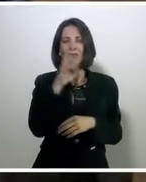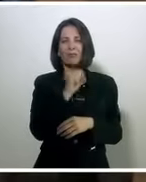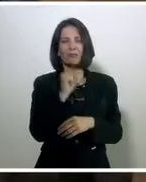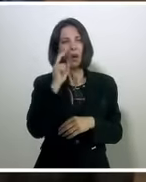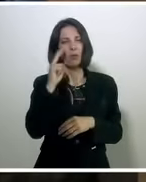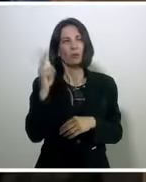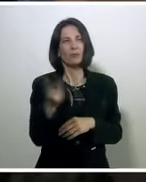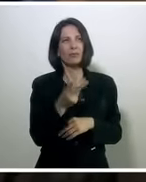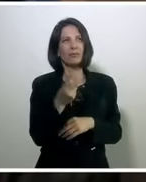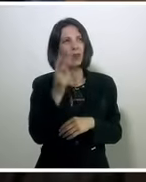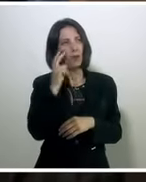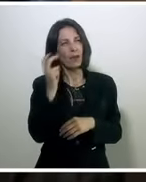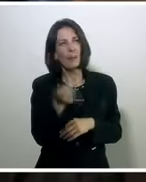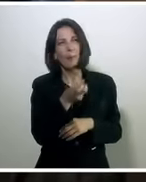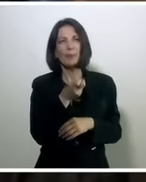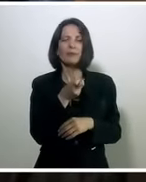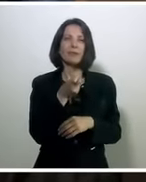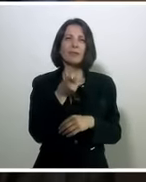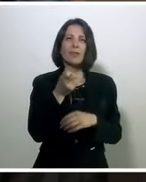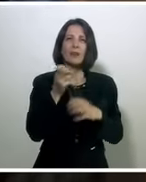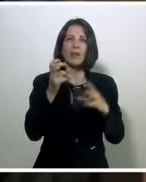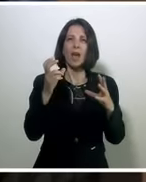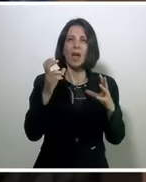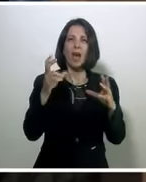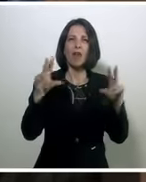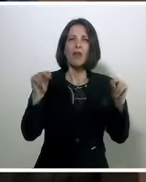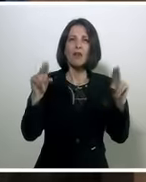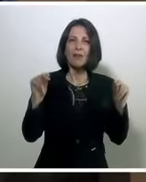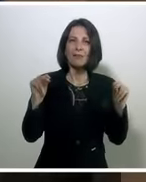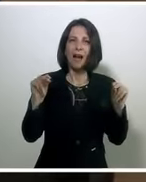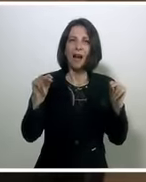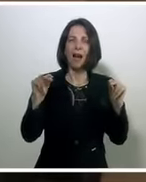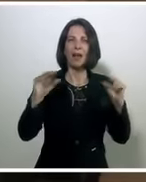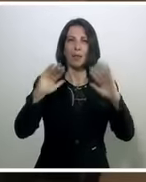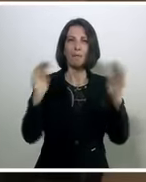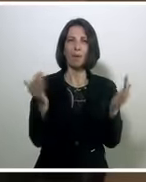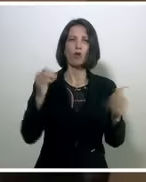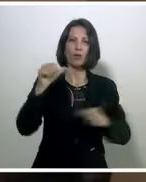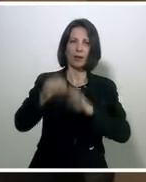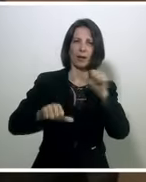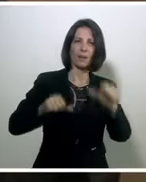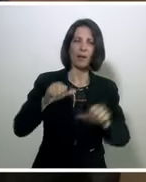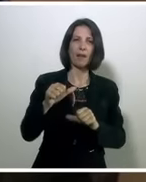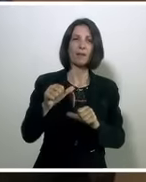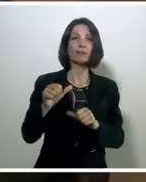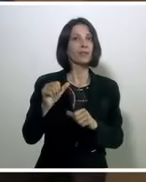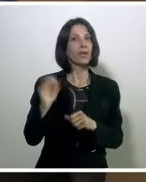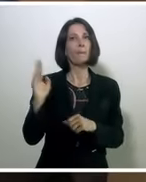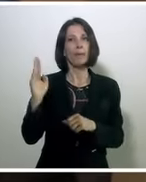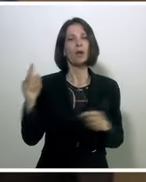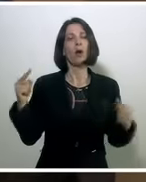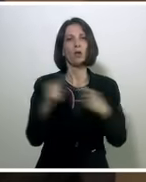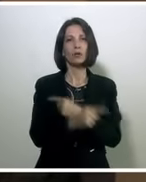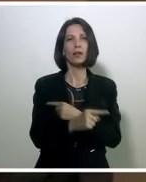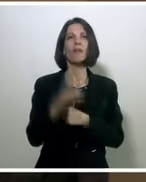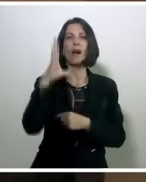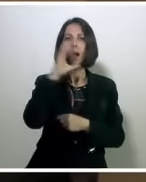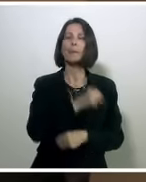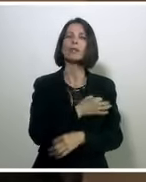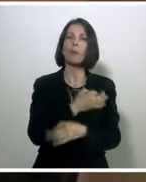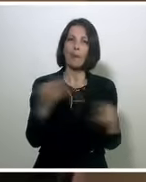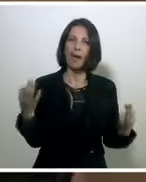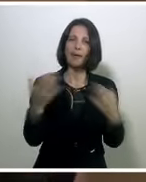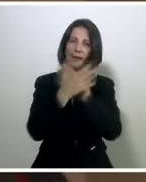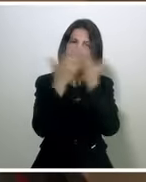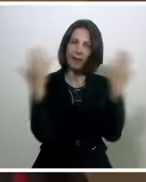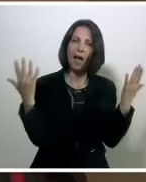E invece il segretario del PC aveva meglio e più di altri pericoli della modernità i rischi in particolare a cui andavano